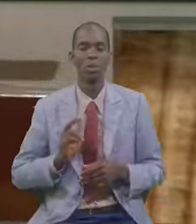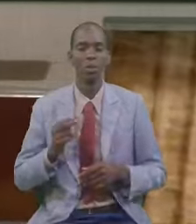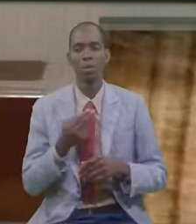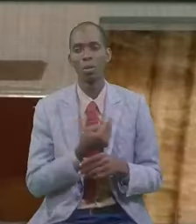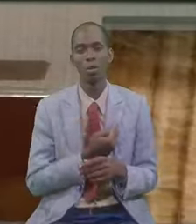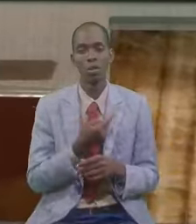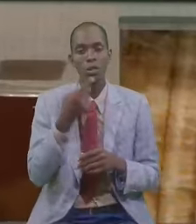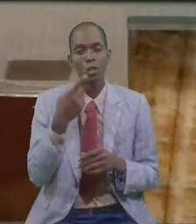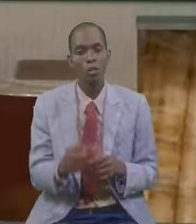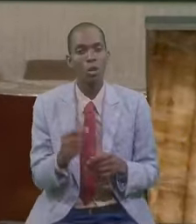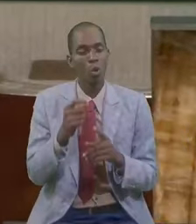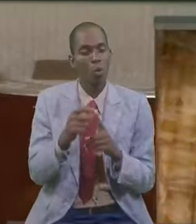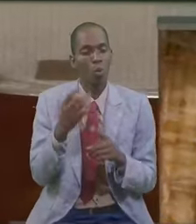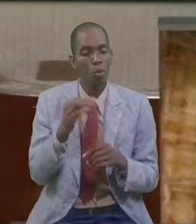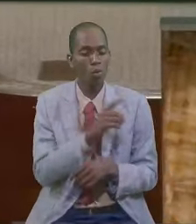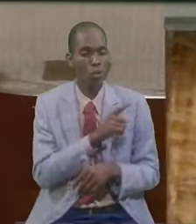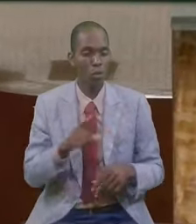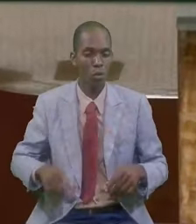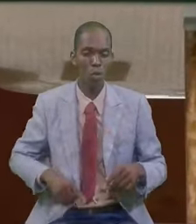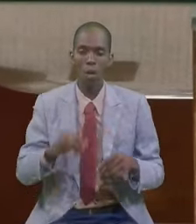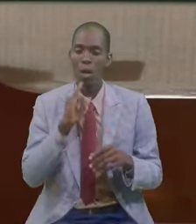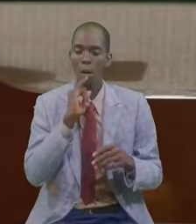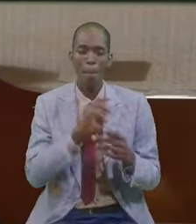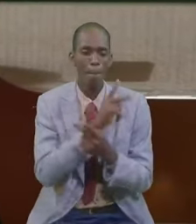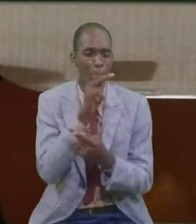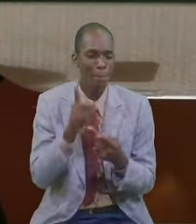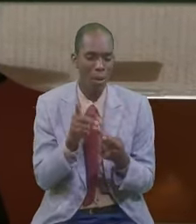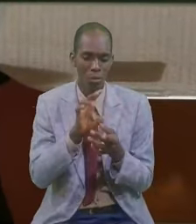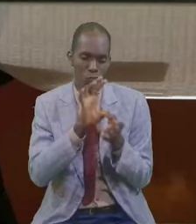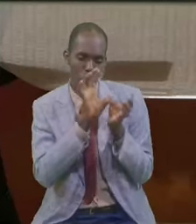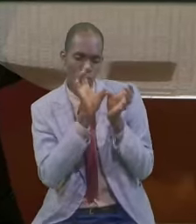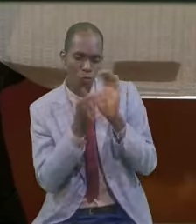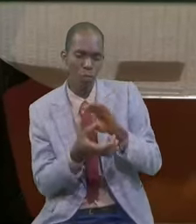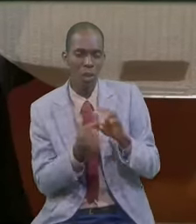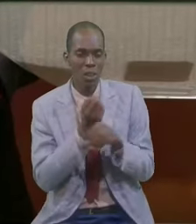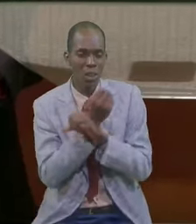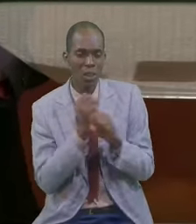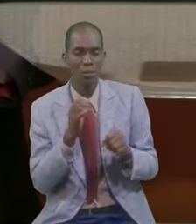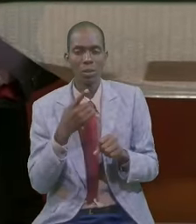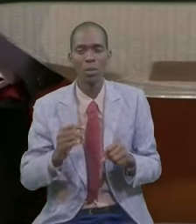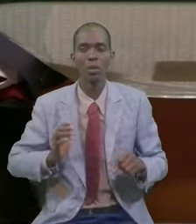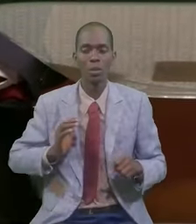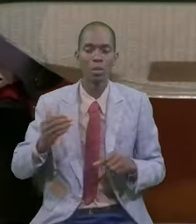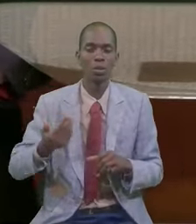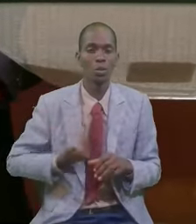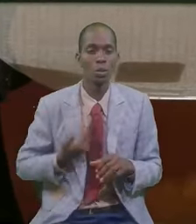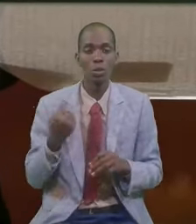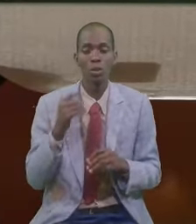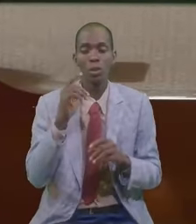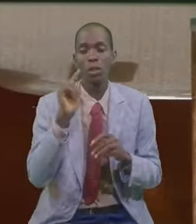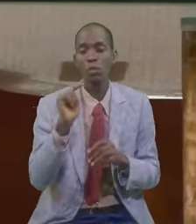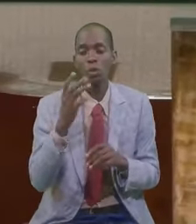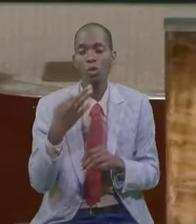parfaits. La loi de l'Éternel est parfaite, elle restaure l'âme. Le témoignage de l'Éternel